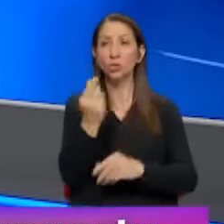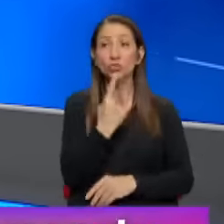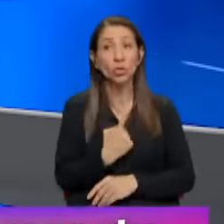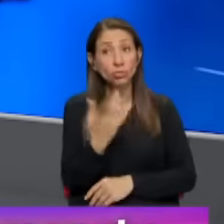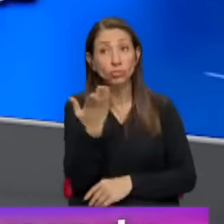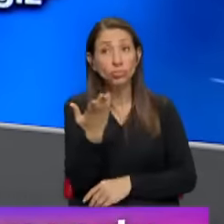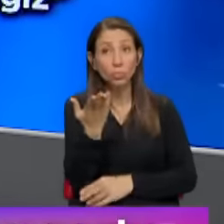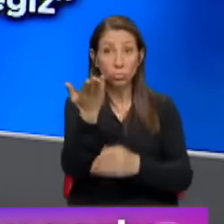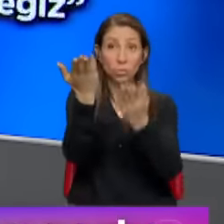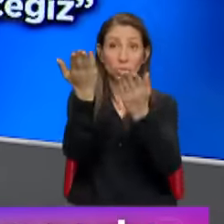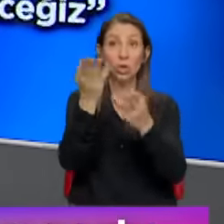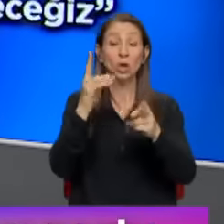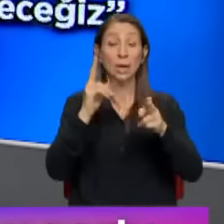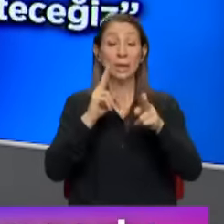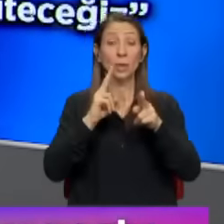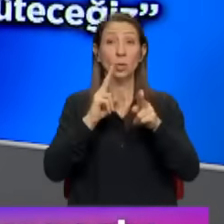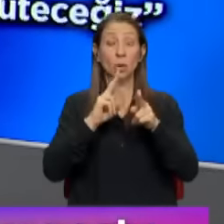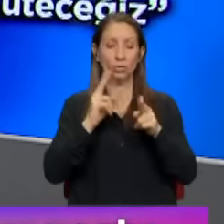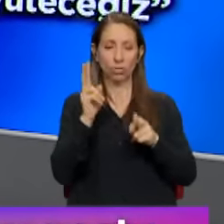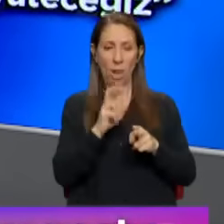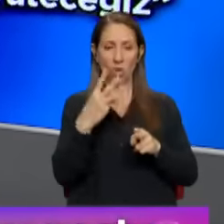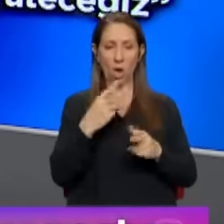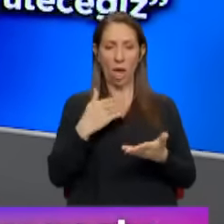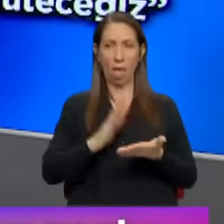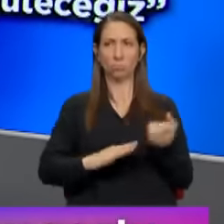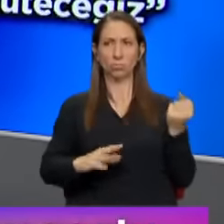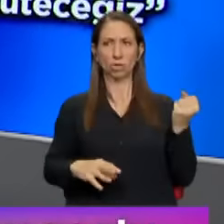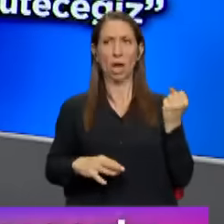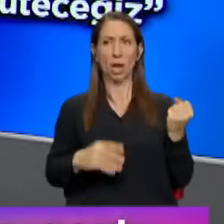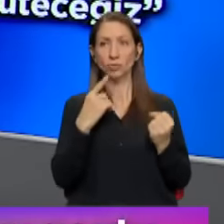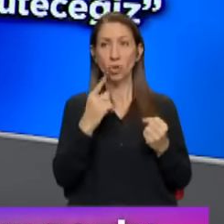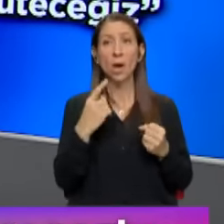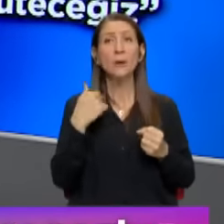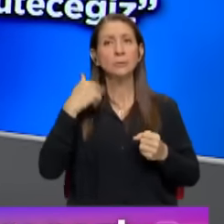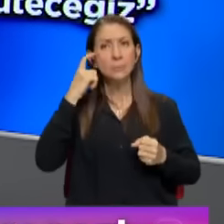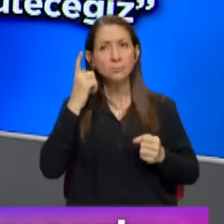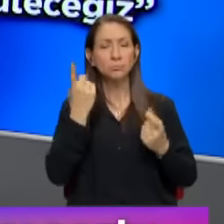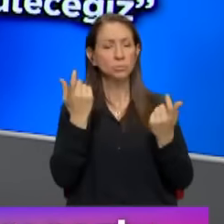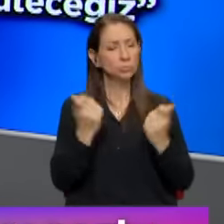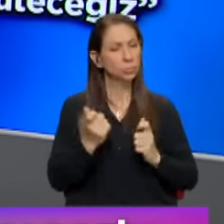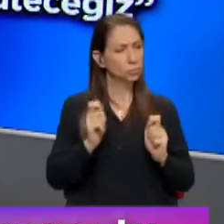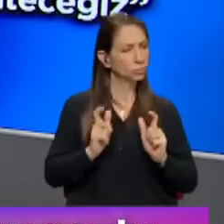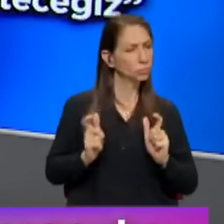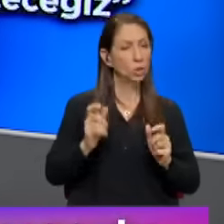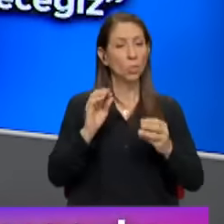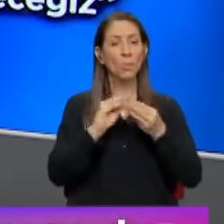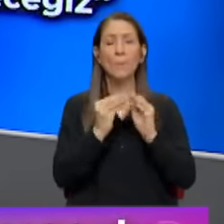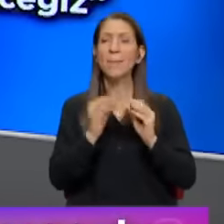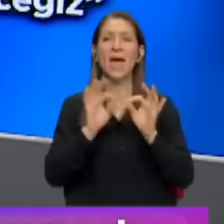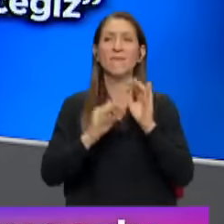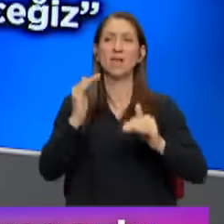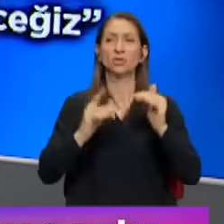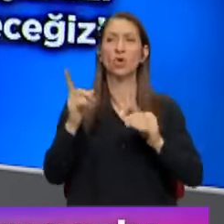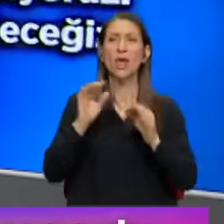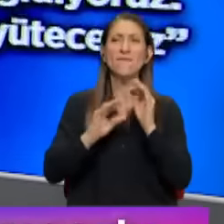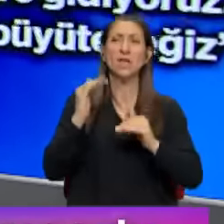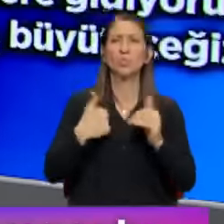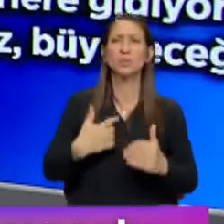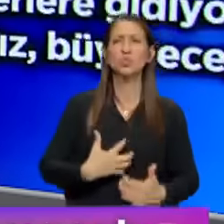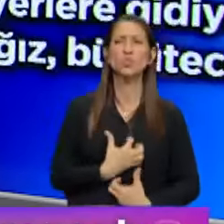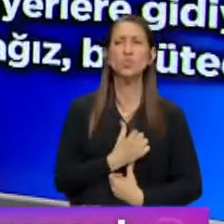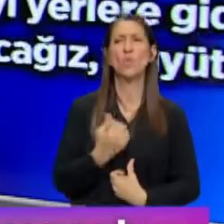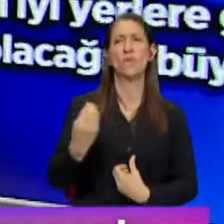söylüyordunuz. Buyurun, kur kontrolümüz altında diyordunuz. Öngörülebilir bir durumdayız. Sorun enflasyon. Enflasyon bizi üzüyor diye